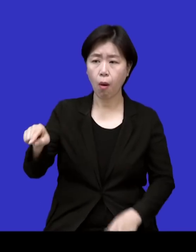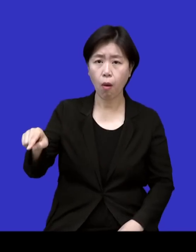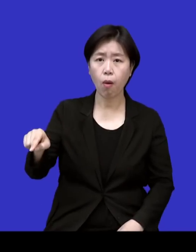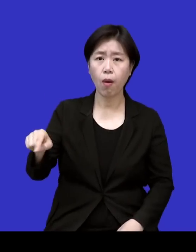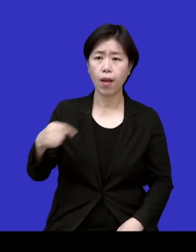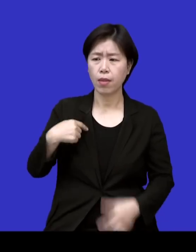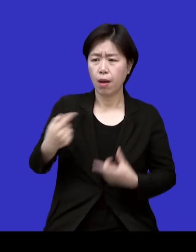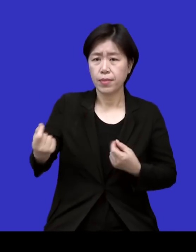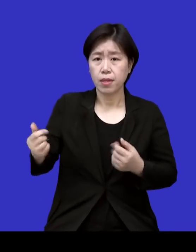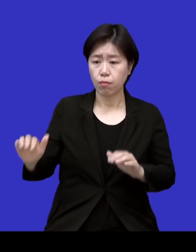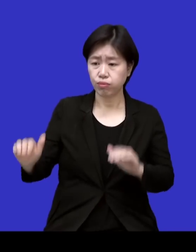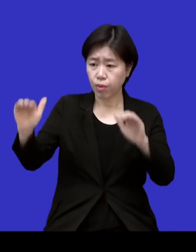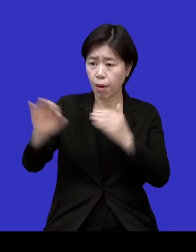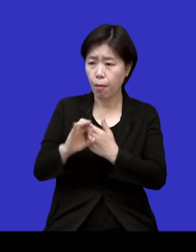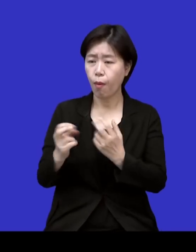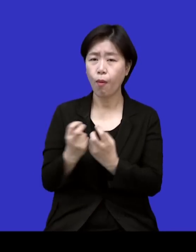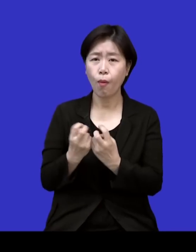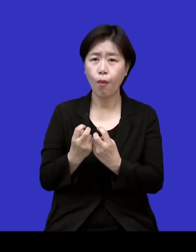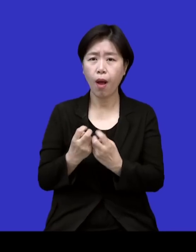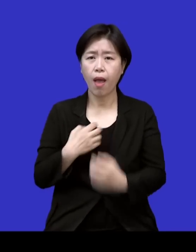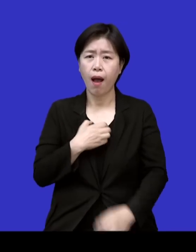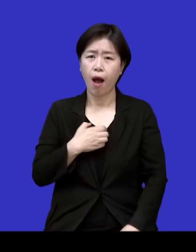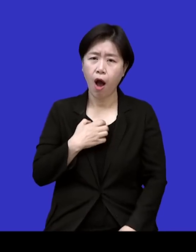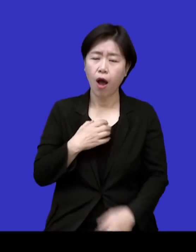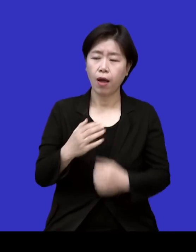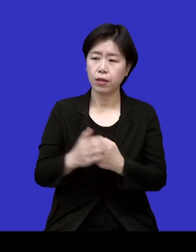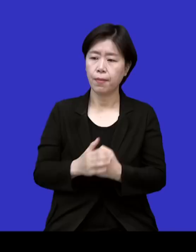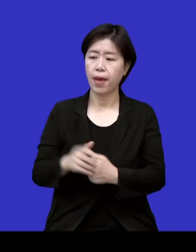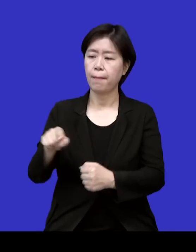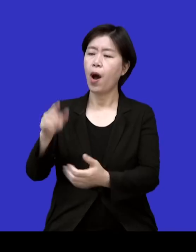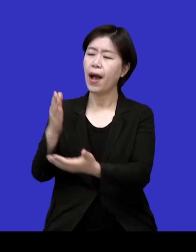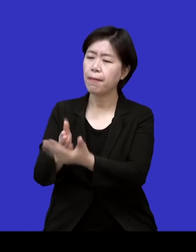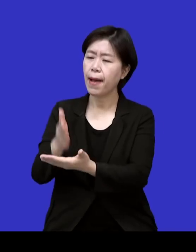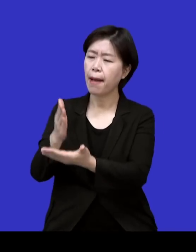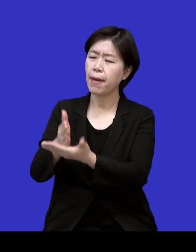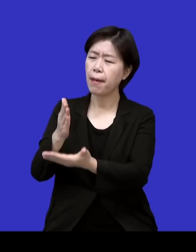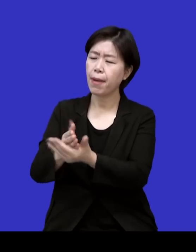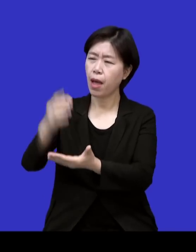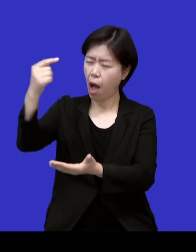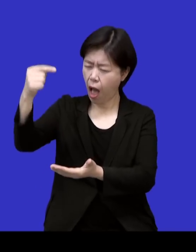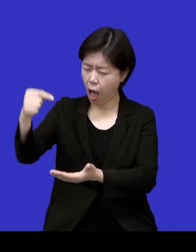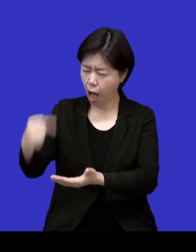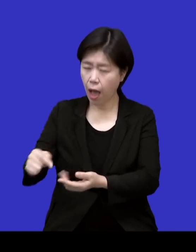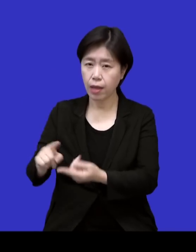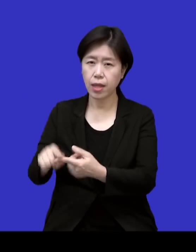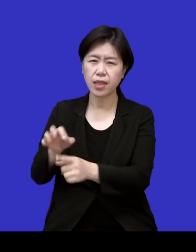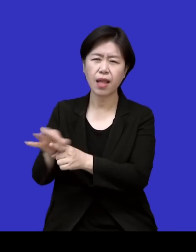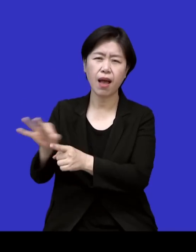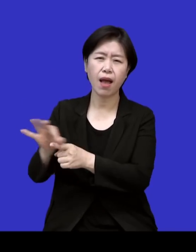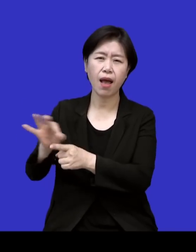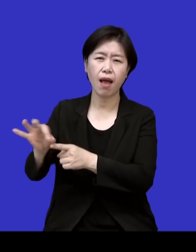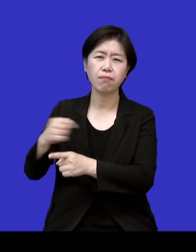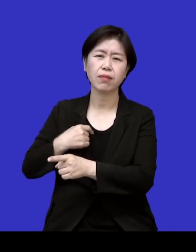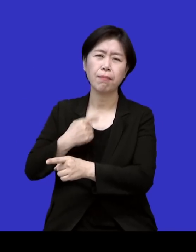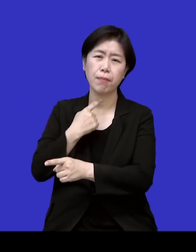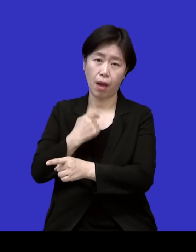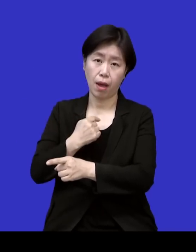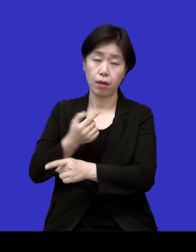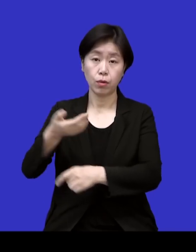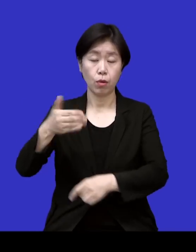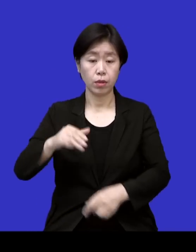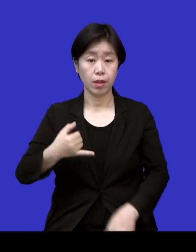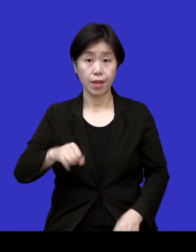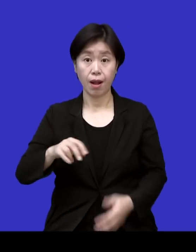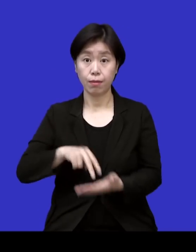그러니까 자꾸 염려하는 마음에 자꾸 이것도 하지 마라, 이거 이렇게 하면 안 된다, 막 이렇게 잔소리를 하는 게 아이는